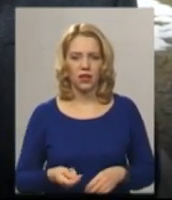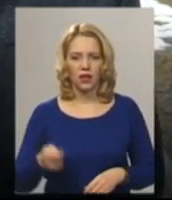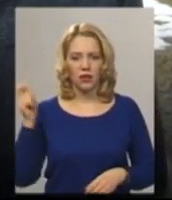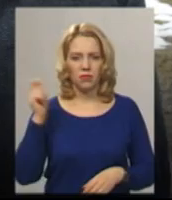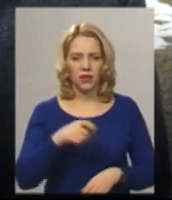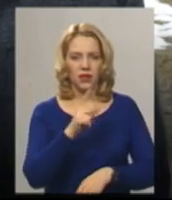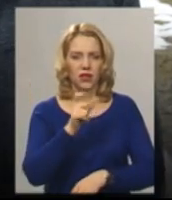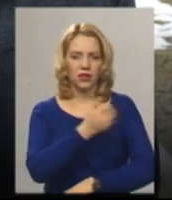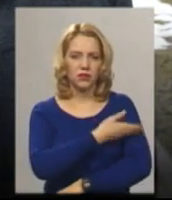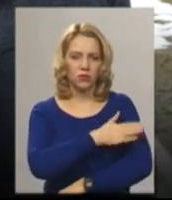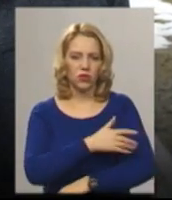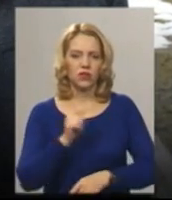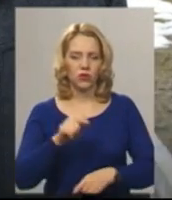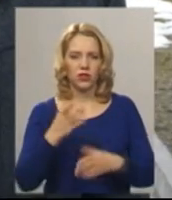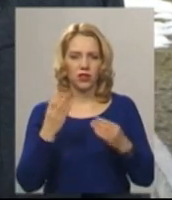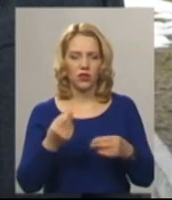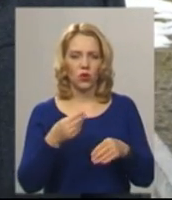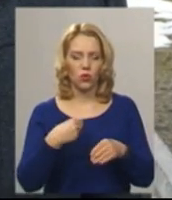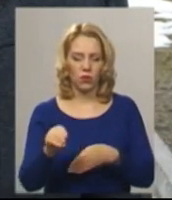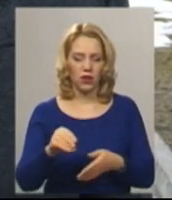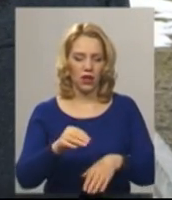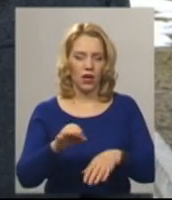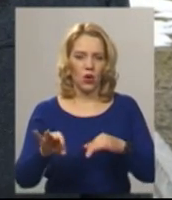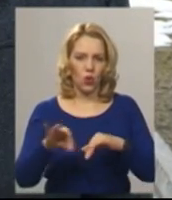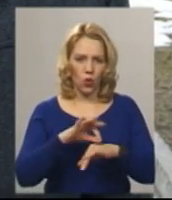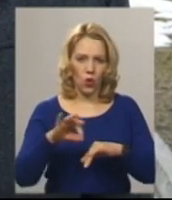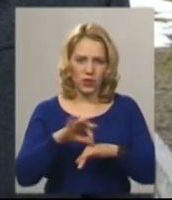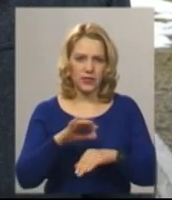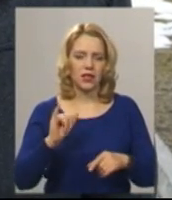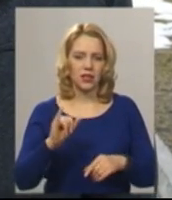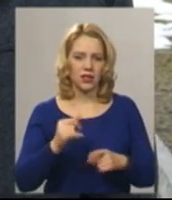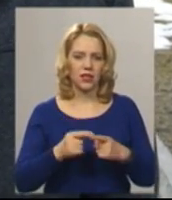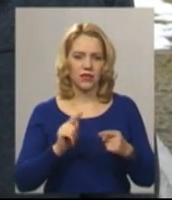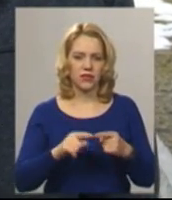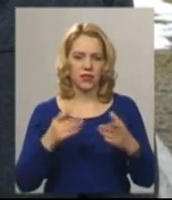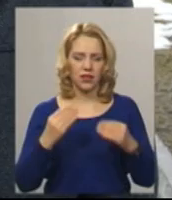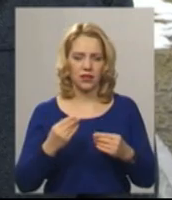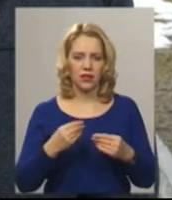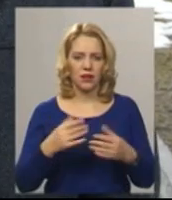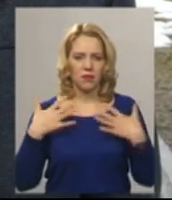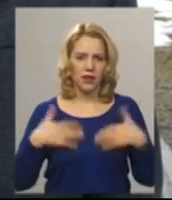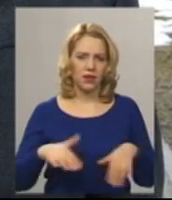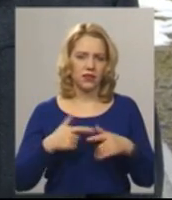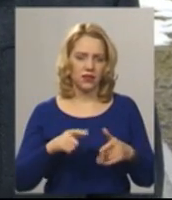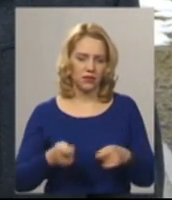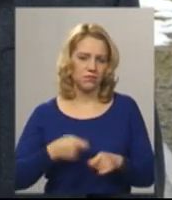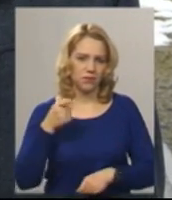Польщі, в той самий день купили котця, на другий день чинники. Перед днів подали заяву.